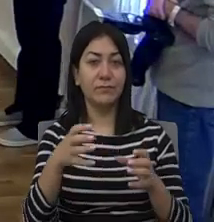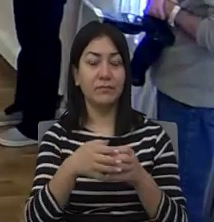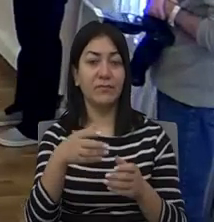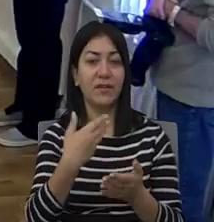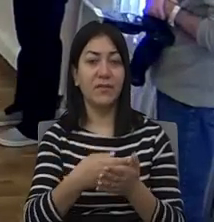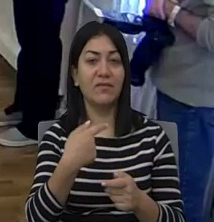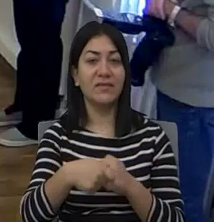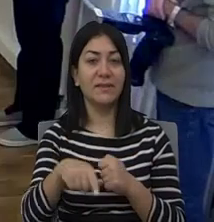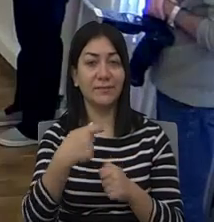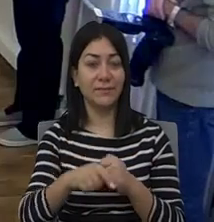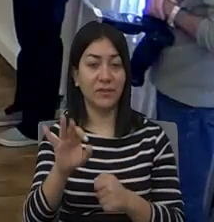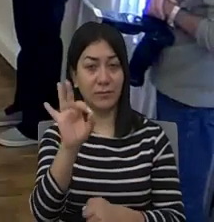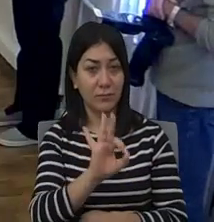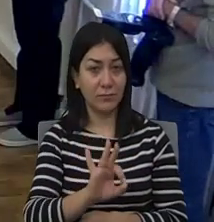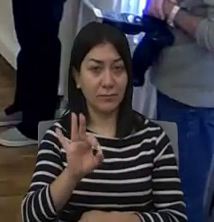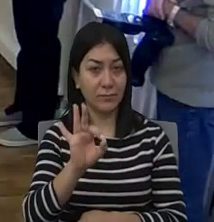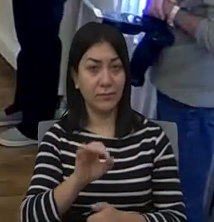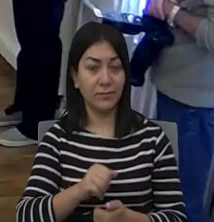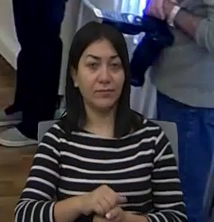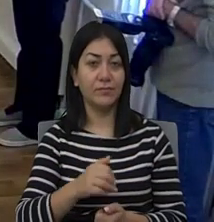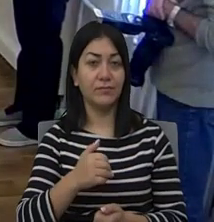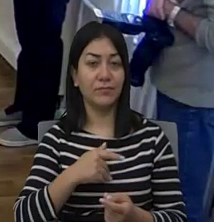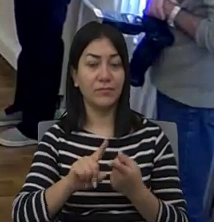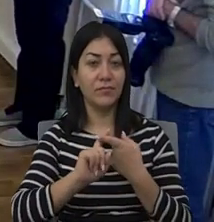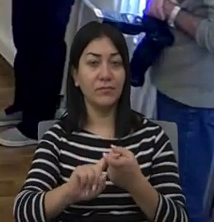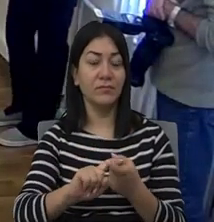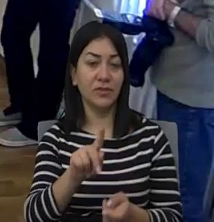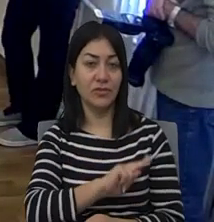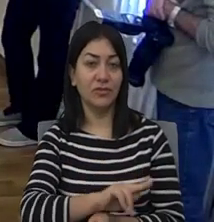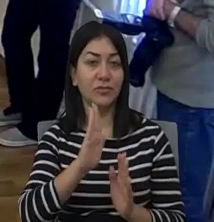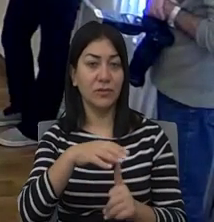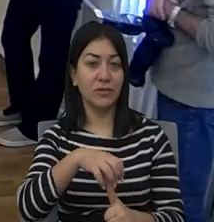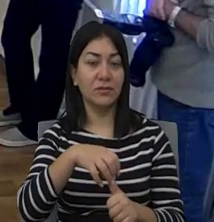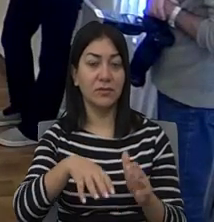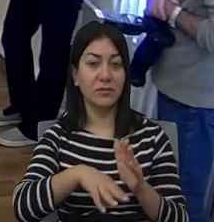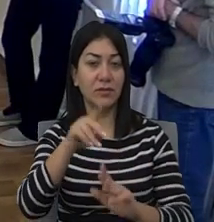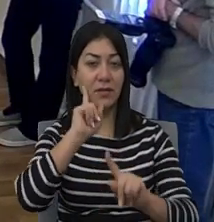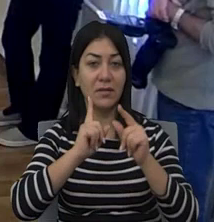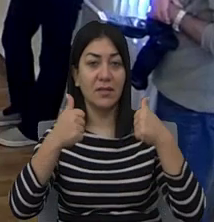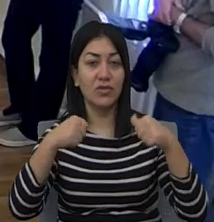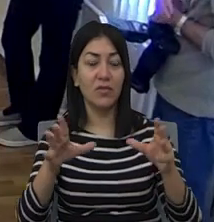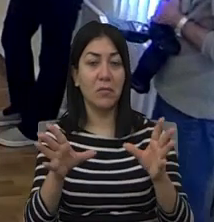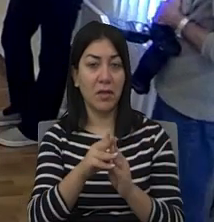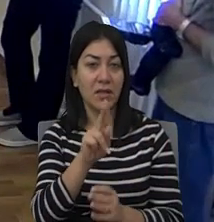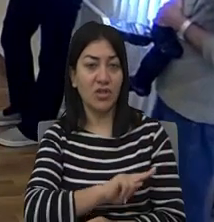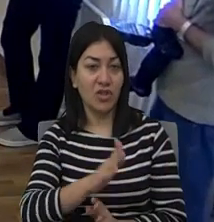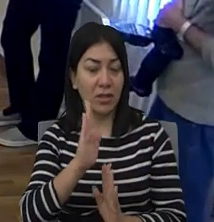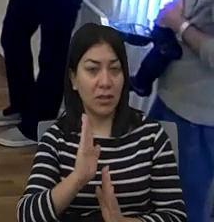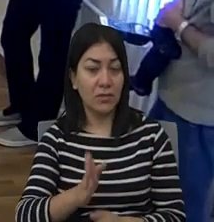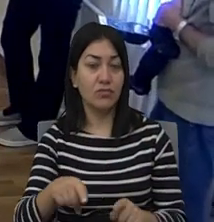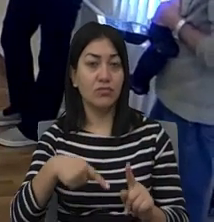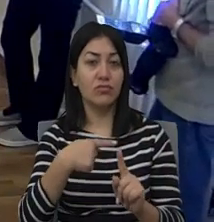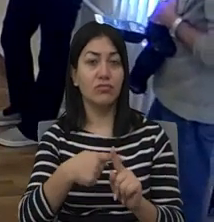ֆինանսավորման համար, եւ այս առումով մենք սեկտորեն համագործակցելու ենք կենտրոնական դրական հանձնաժողովի հետ, ինչպես նաև